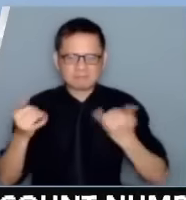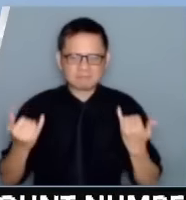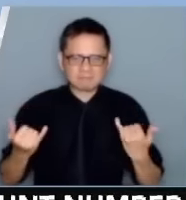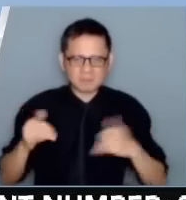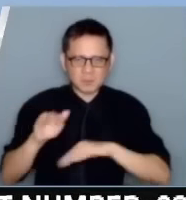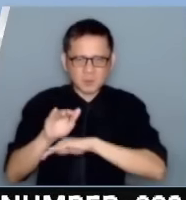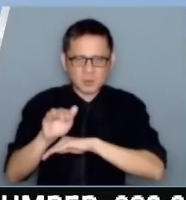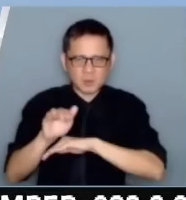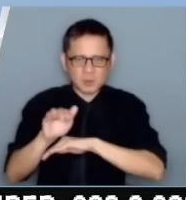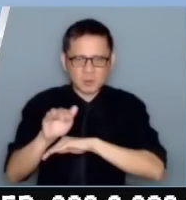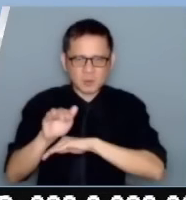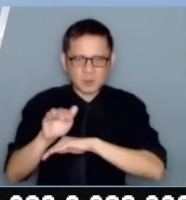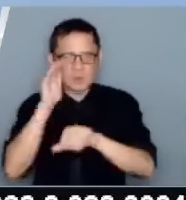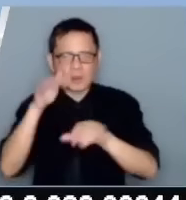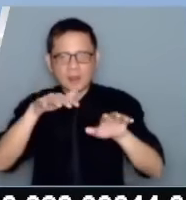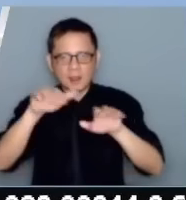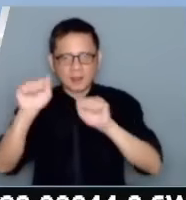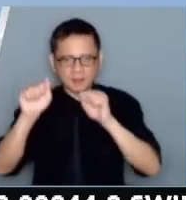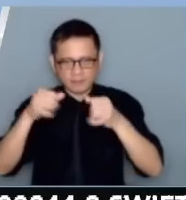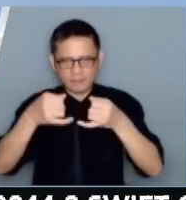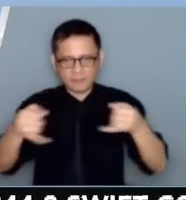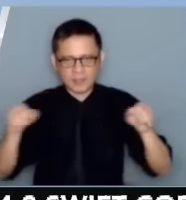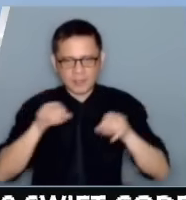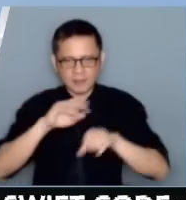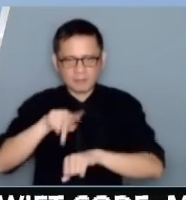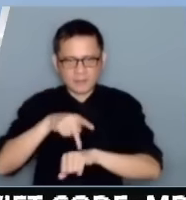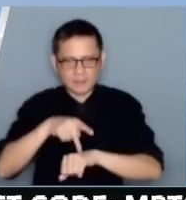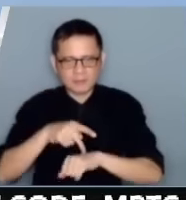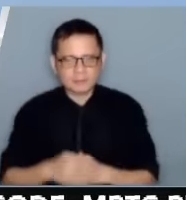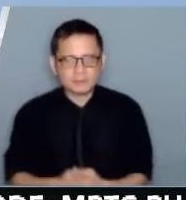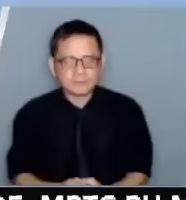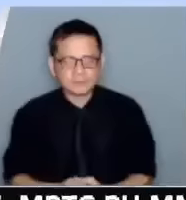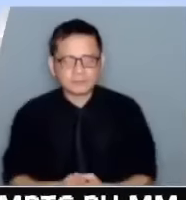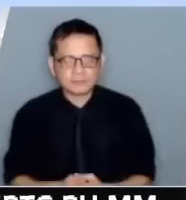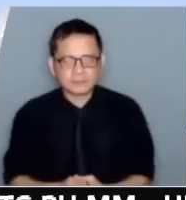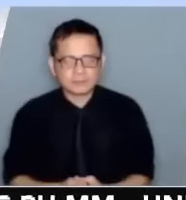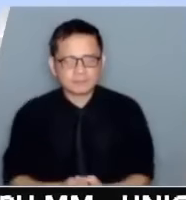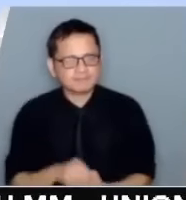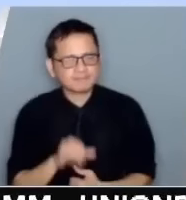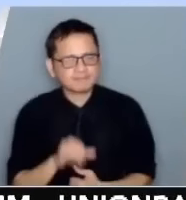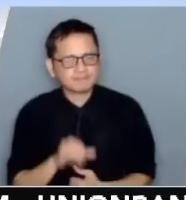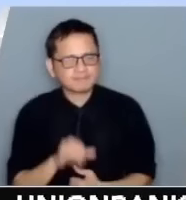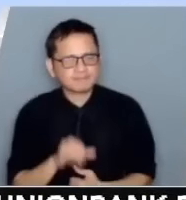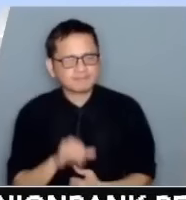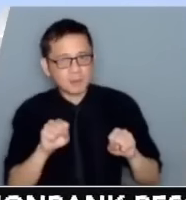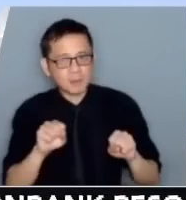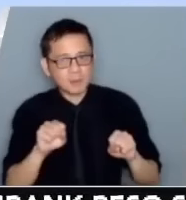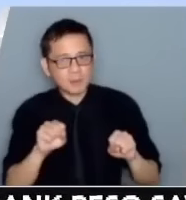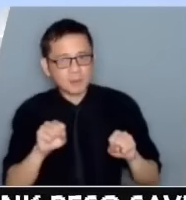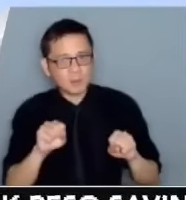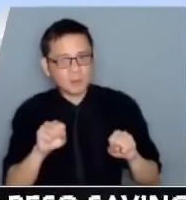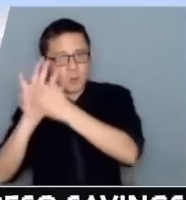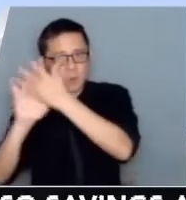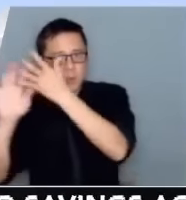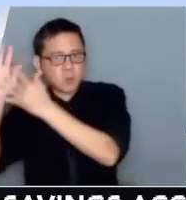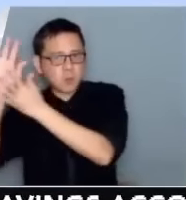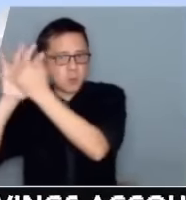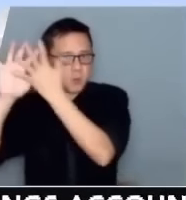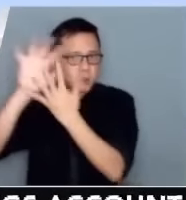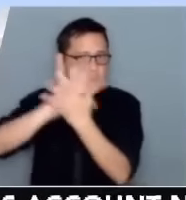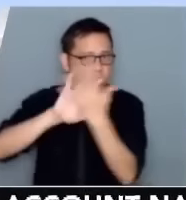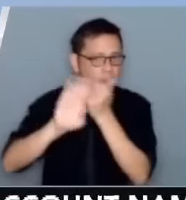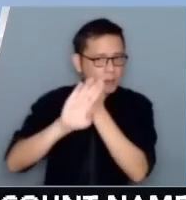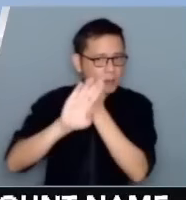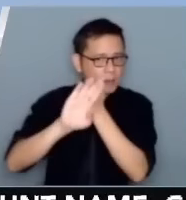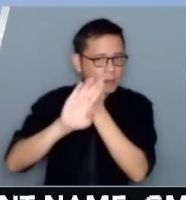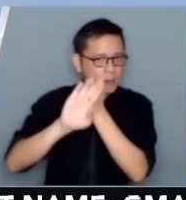itong lumabas ng ating air responsibility Raffy m pero posible daw pong bumalik itong baguong Christine Yes Raffy hindi natin